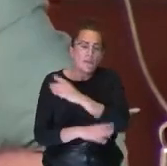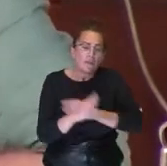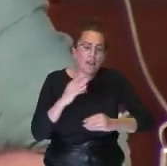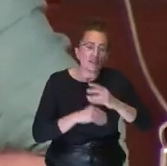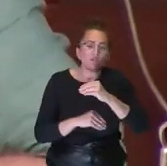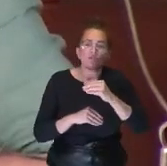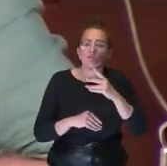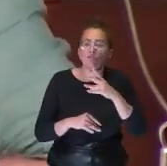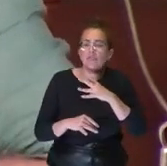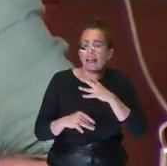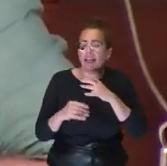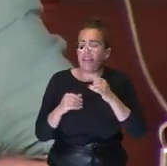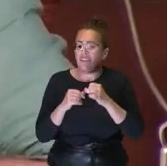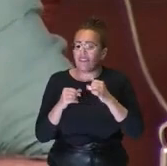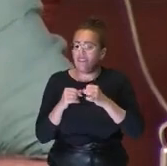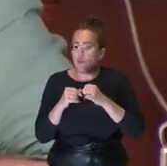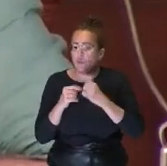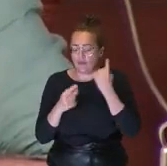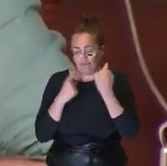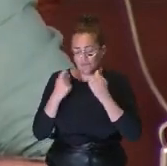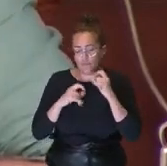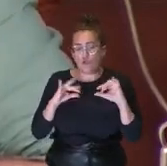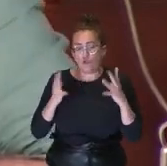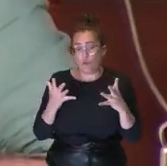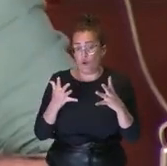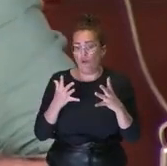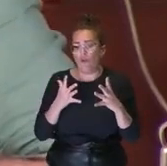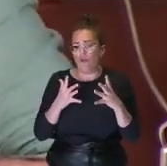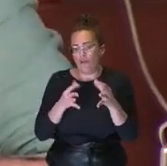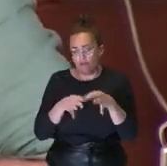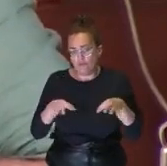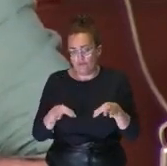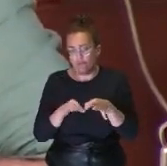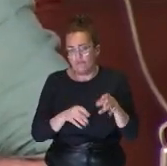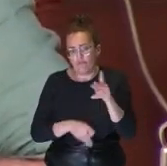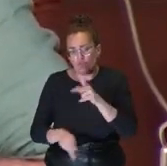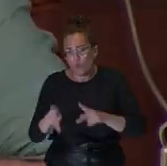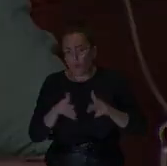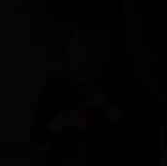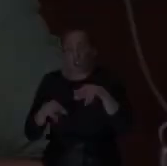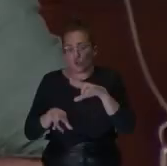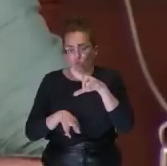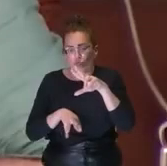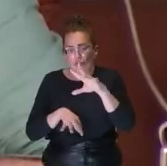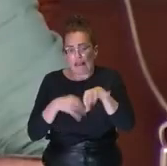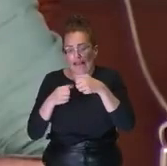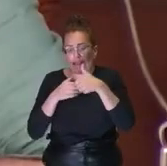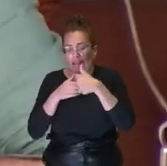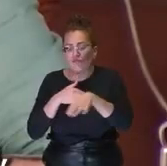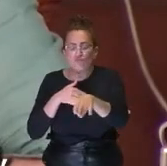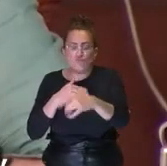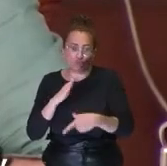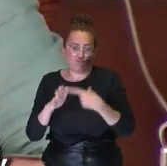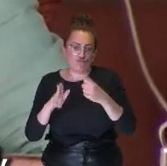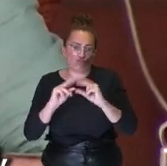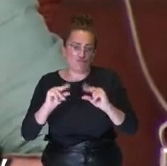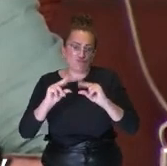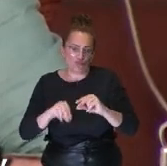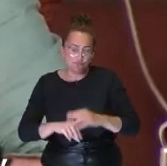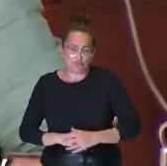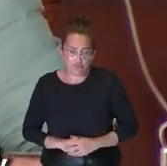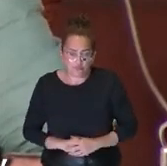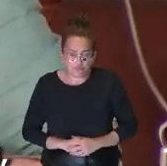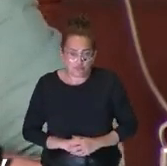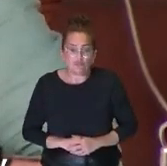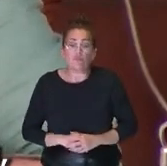réalisé un travail assez conséquent d'identification des fonciers disponibles et des fonciers à optimiser. Sur les opérations